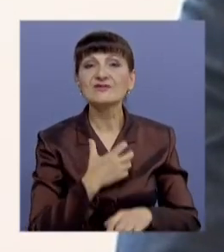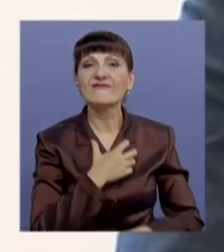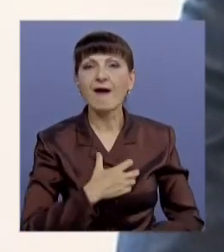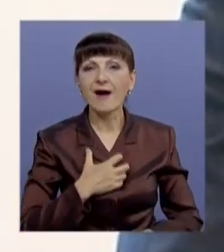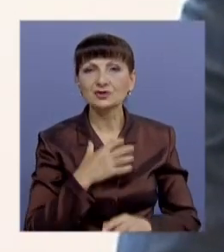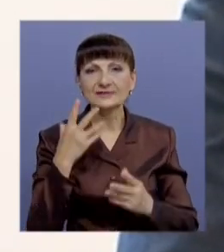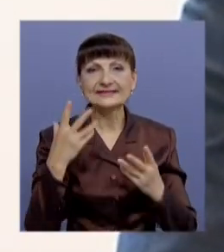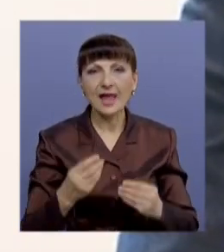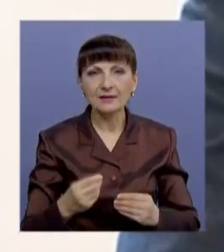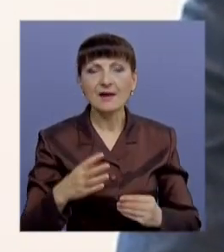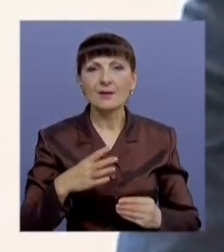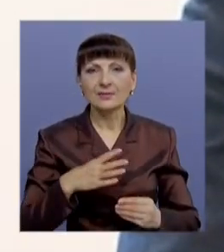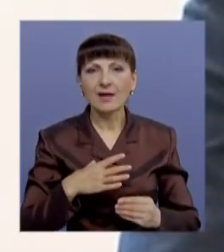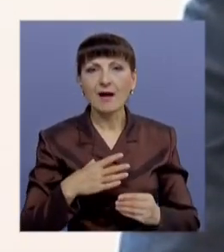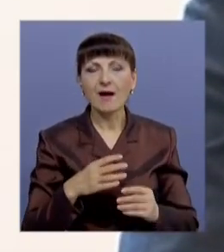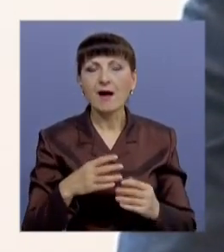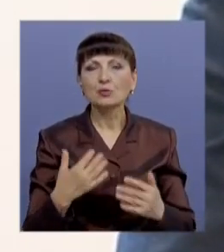В этот день была опубликована статья